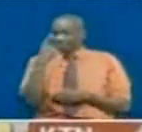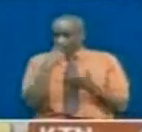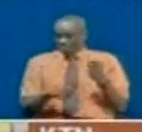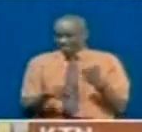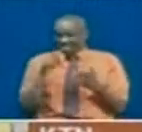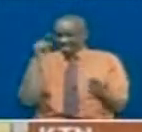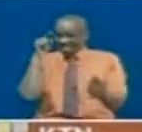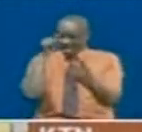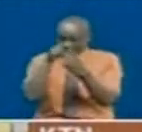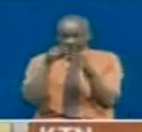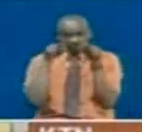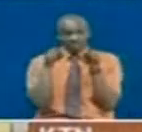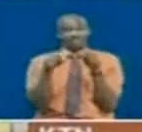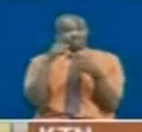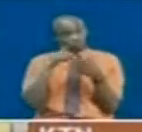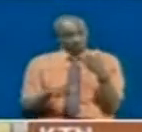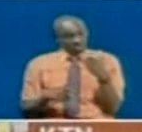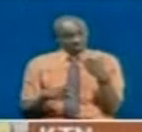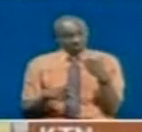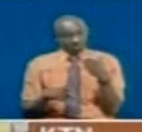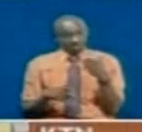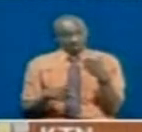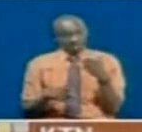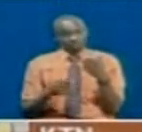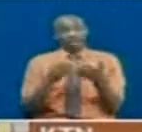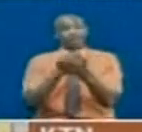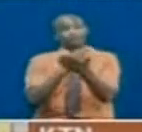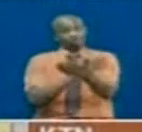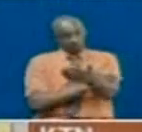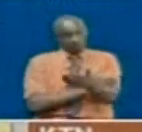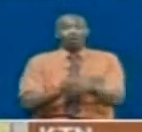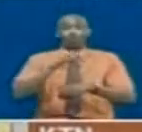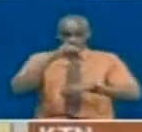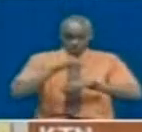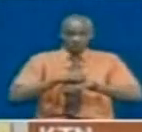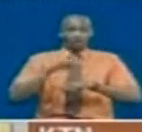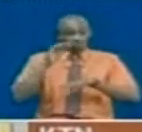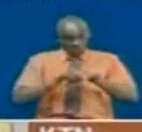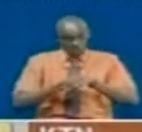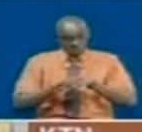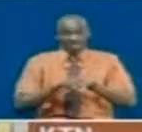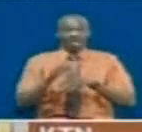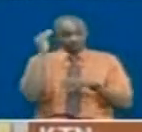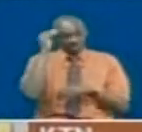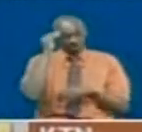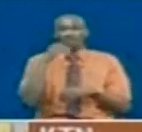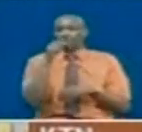dhamira na lengo kuu linapaswa kuwa kukuza elimu bora, wala si bora elimu.